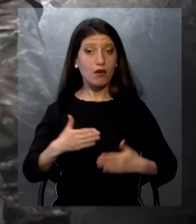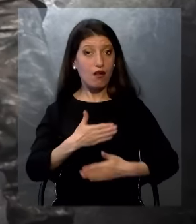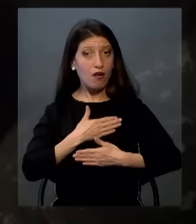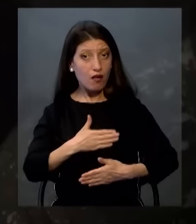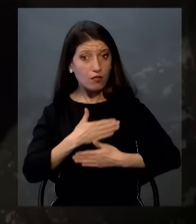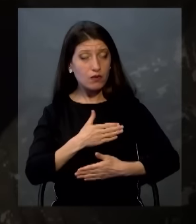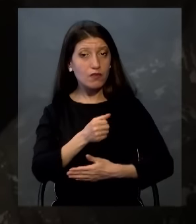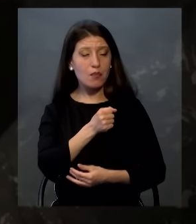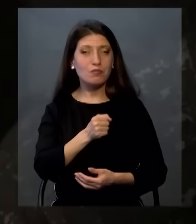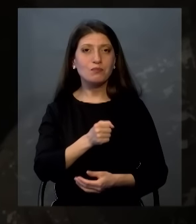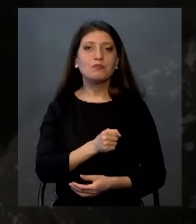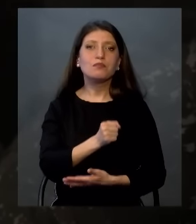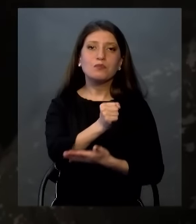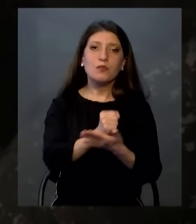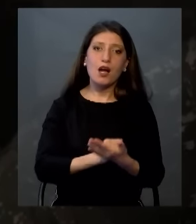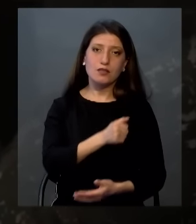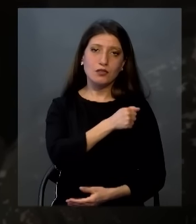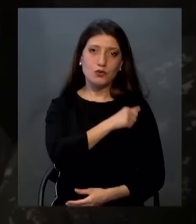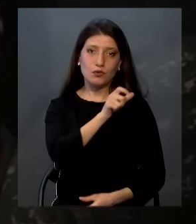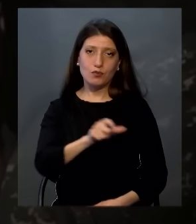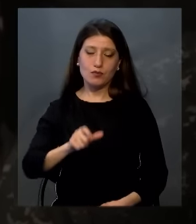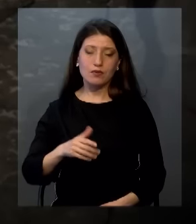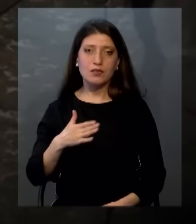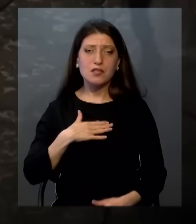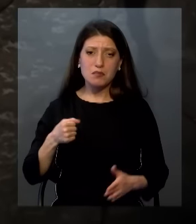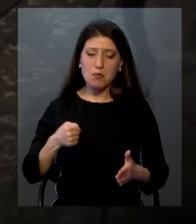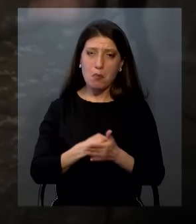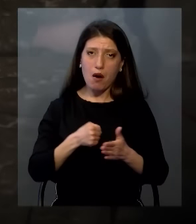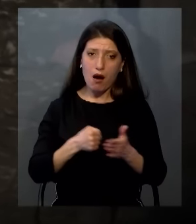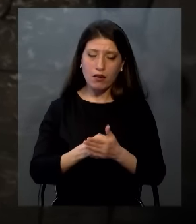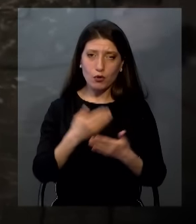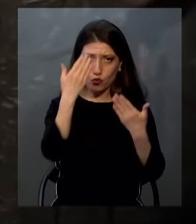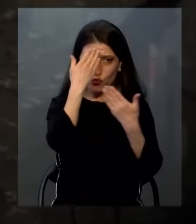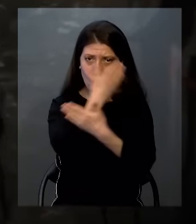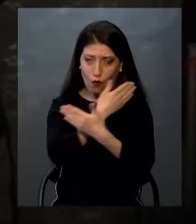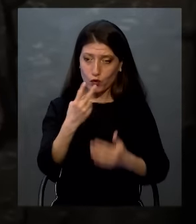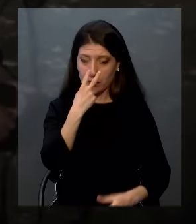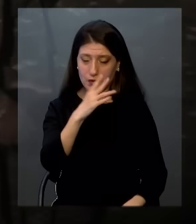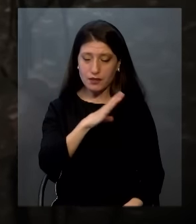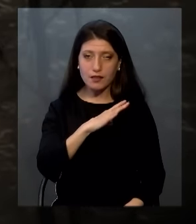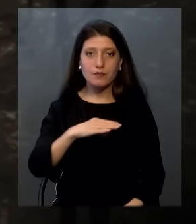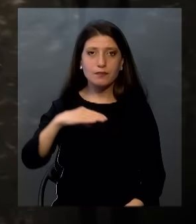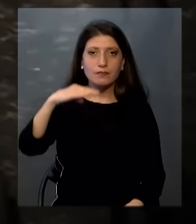ու պահեստազորայինների, ես պայքարող ժողովուրդ եմ տեսել։